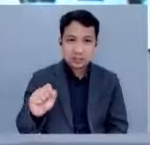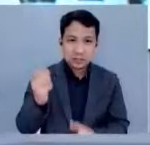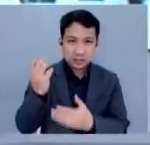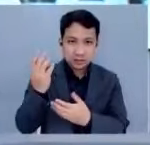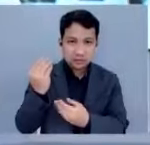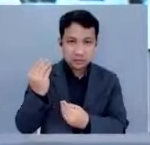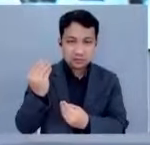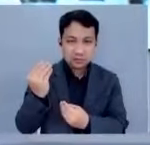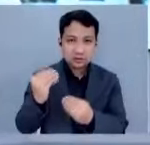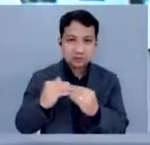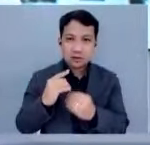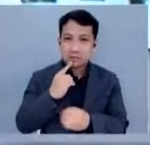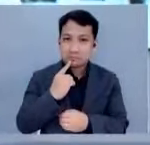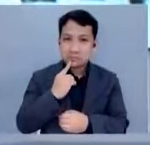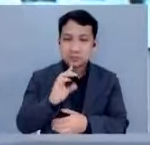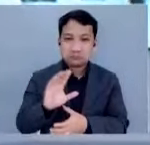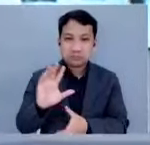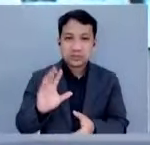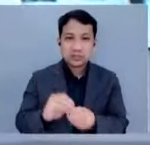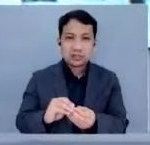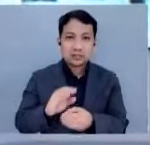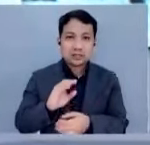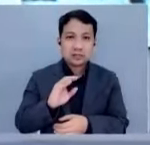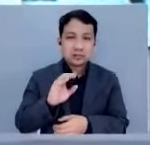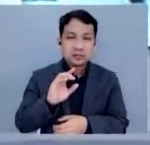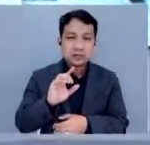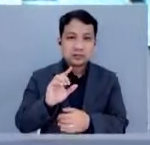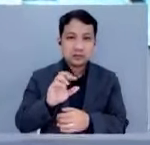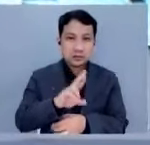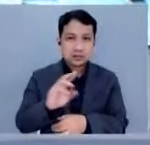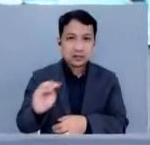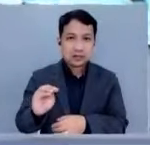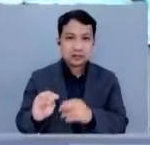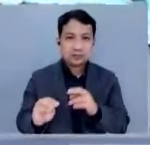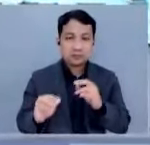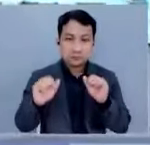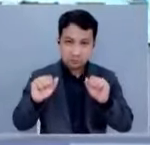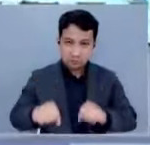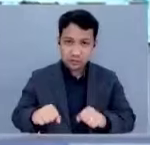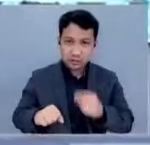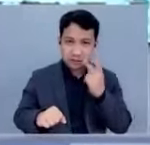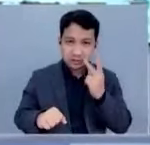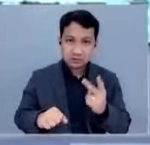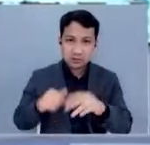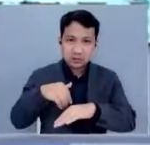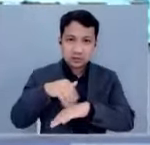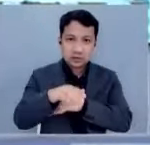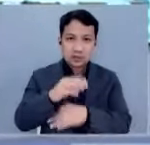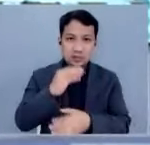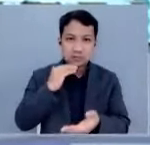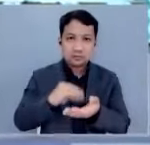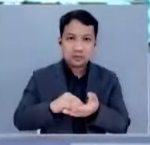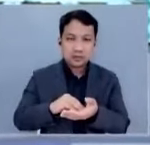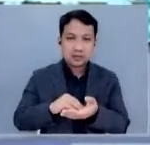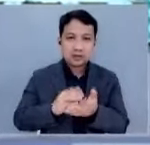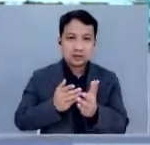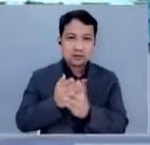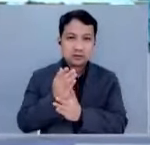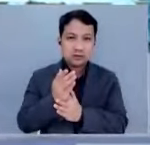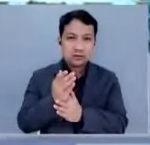Sa mga miss na si BTS leader RM, pwede na po kayong magpadala ng mensahe sa kanya gamit